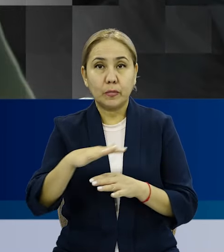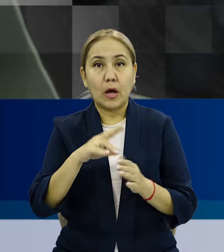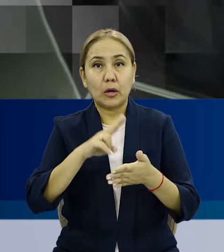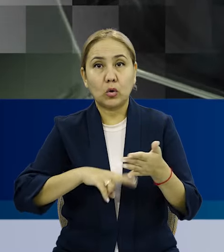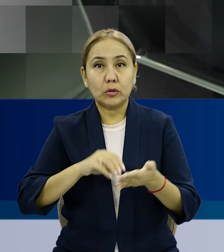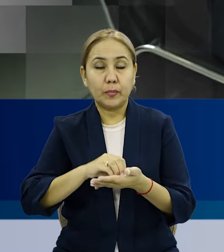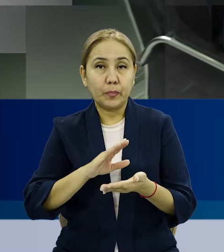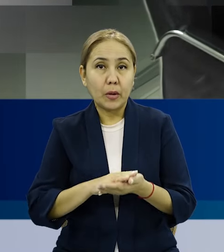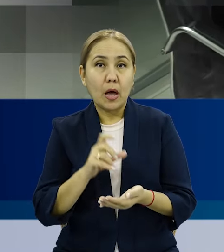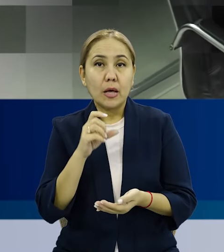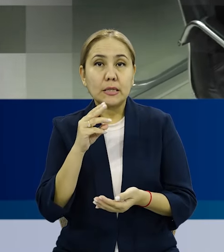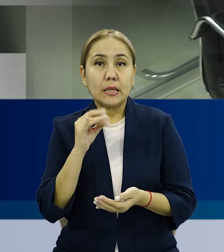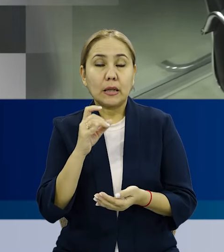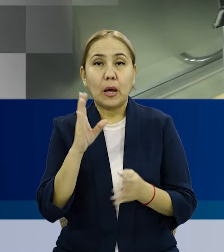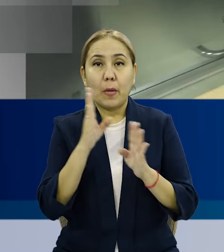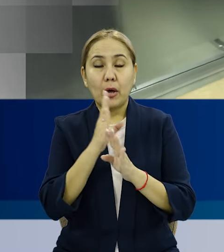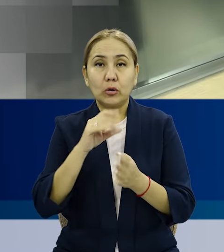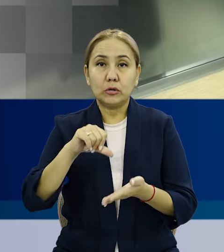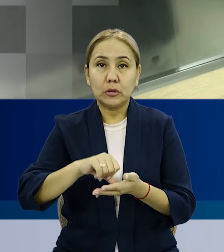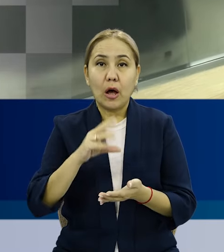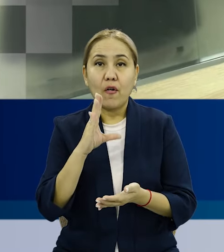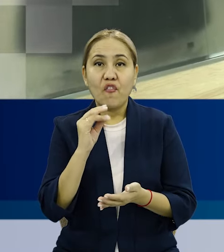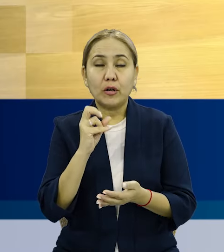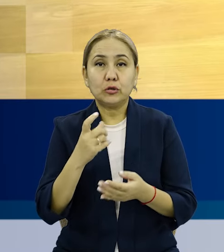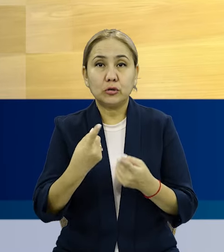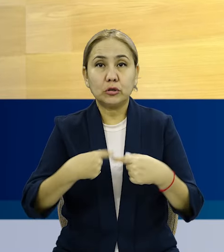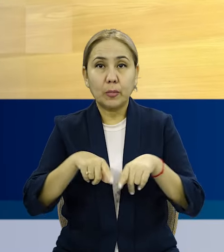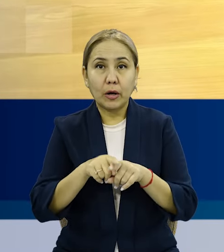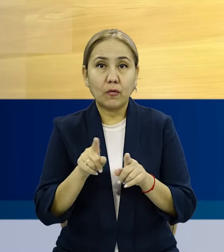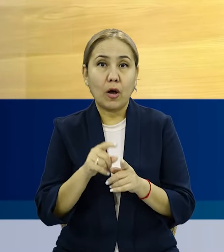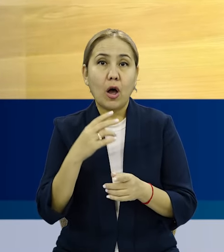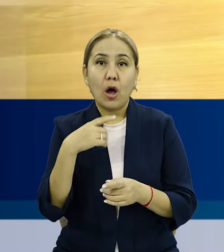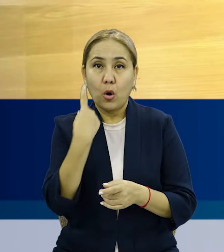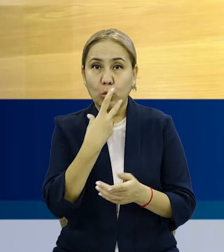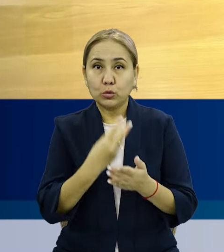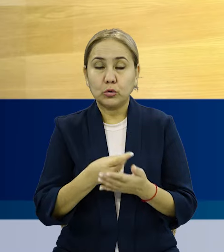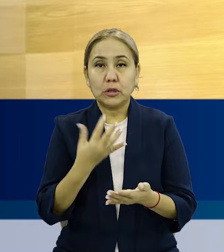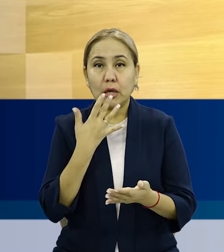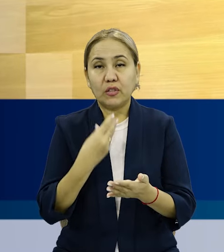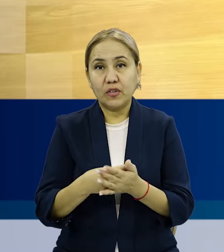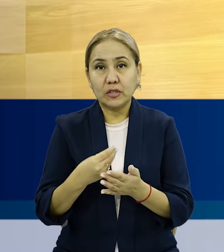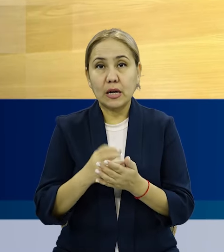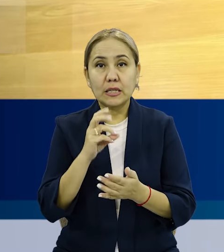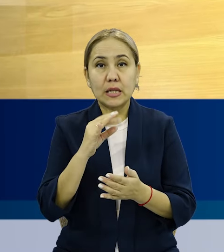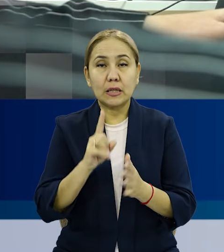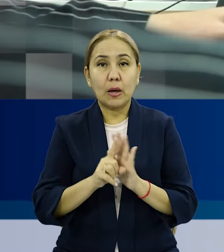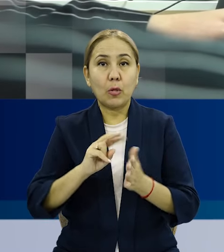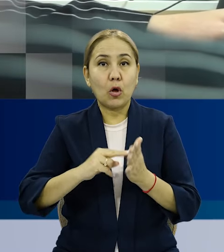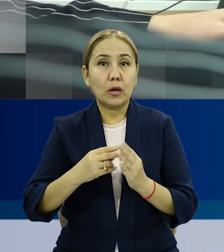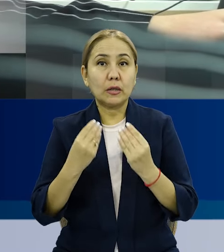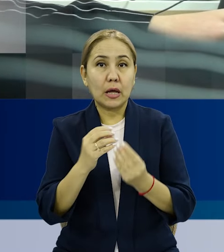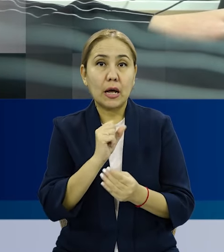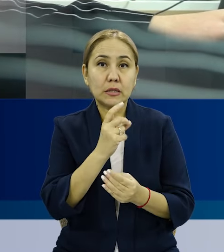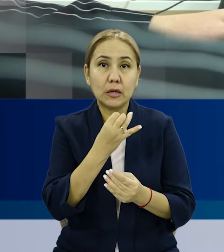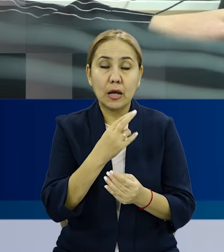o'tgan. Startup ekotizimi ishtirokchilari, venture jamg'armalar va xususiy investorlar hamda startup loyihalar uchun akseleratsiya va